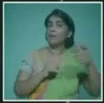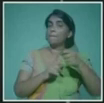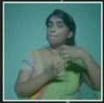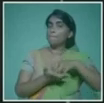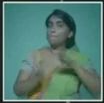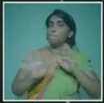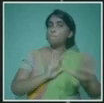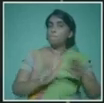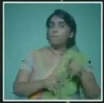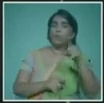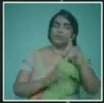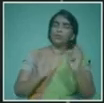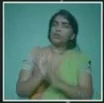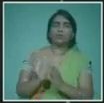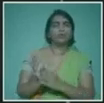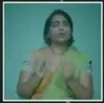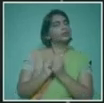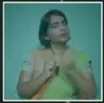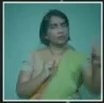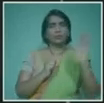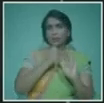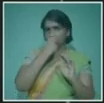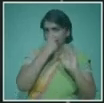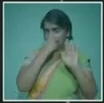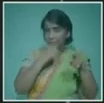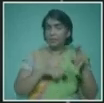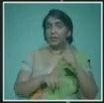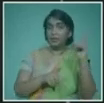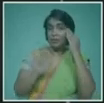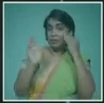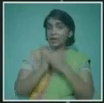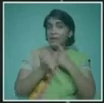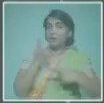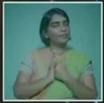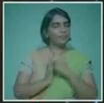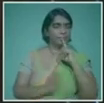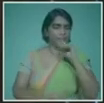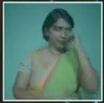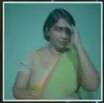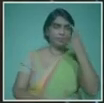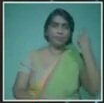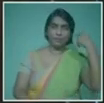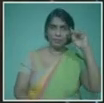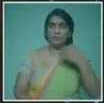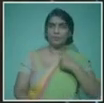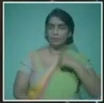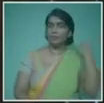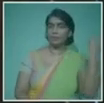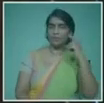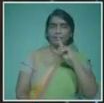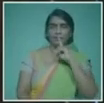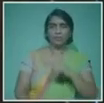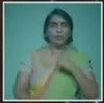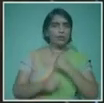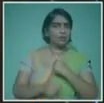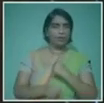පාලන මැතිවරණයට ඔය කමිටුව හරහා දේවල් කරගන්න. නමුත් ඒක ඉස්සරහා දාලා ඡන්දකල් දාන්න එපා. ඊයේත් මගේ කතාවේදී මම පෑදීලෙම කිව්වා